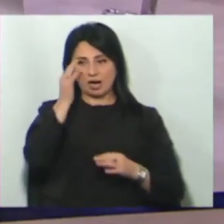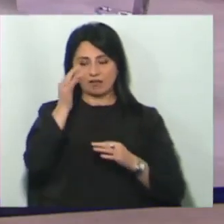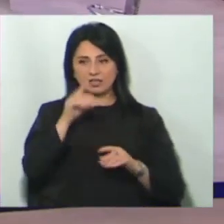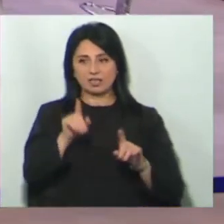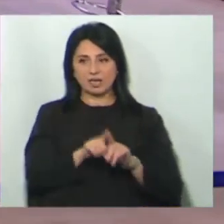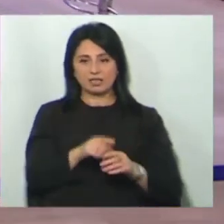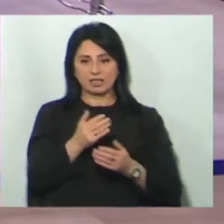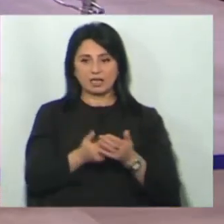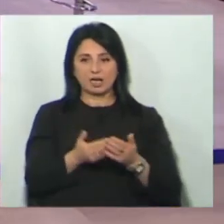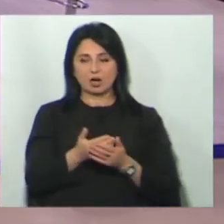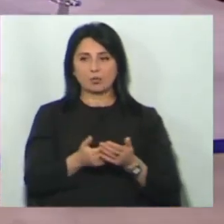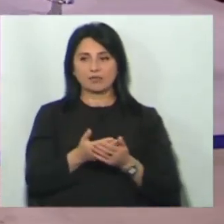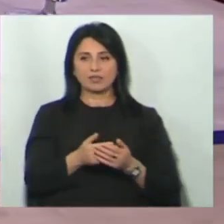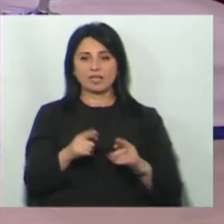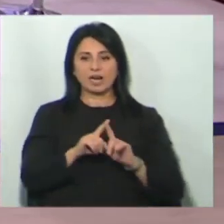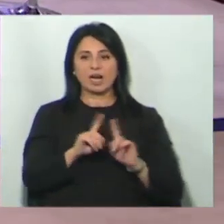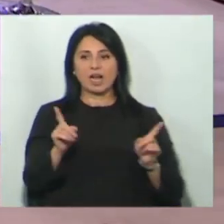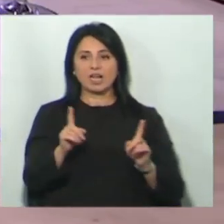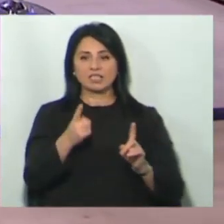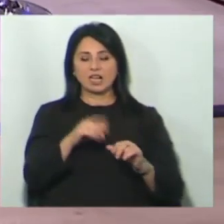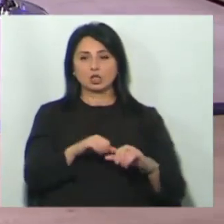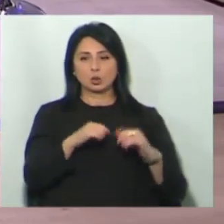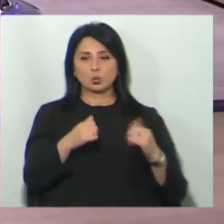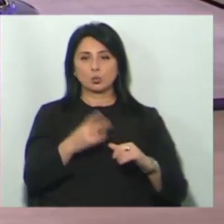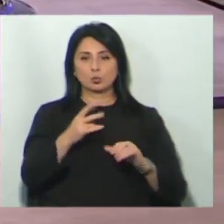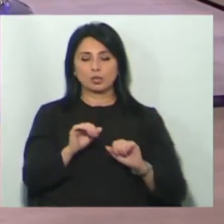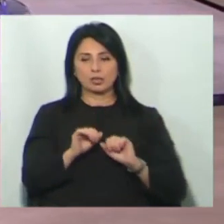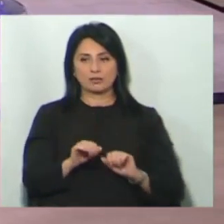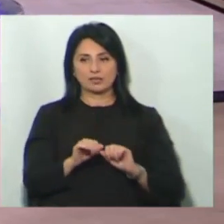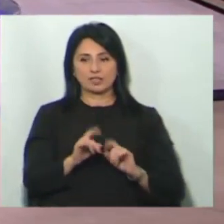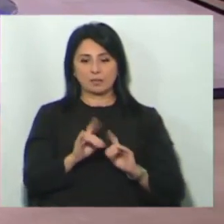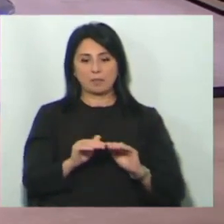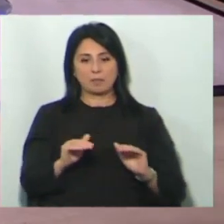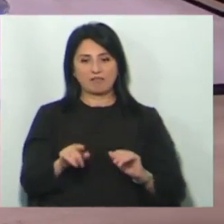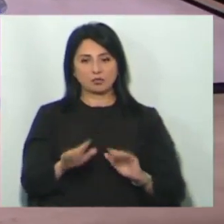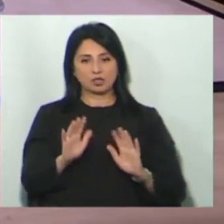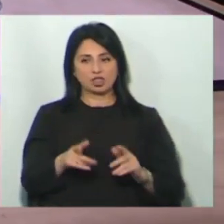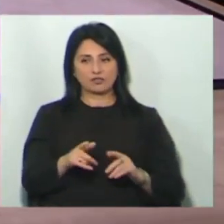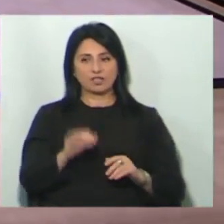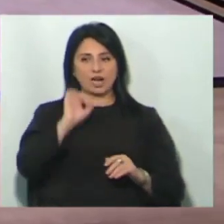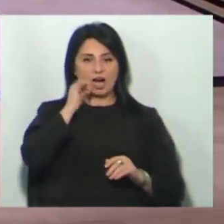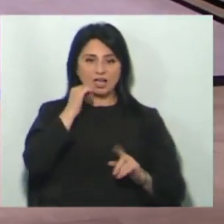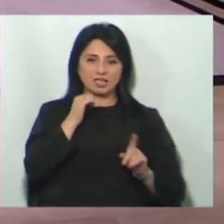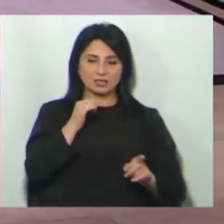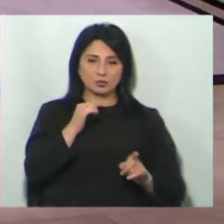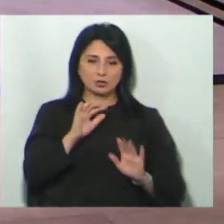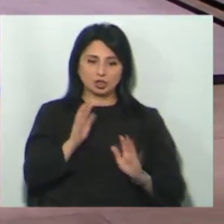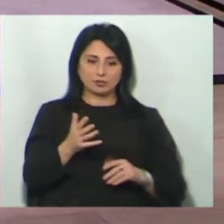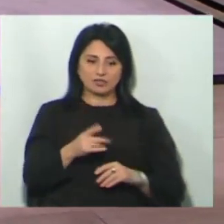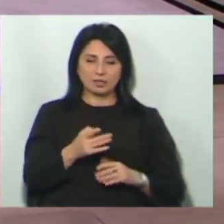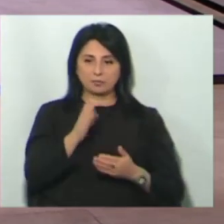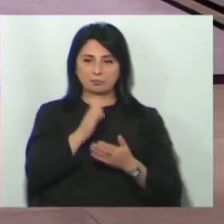რომ ასეთი რეკომენდაციები განსაკუთრებული ერთგულებით უნდა დავიცვათ ბავშვების შემთხვევაში, ხანდაზმულების შემთხვევაში